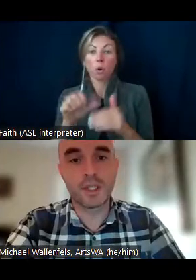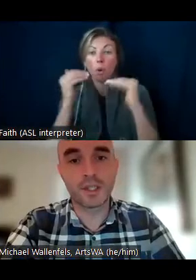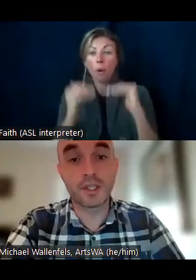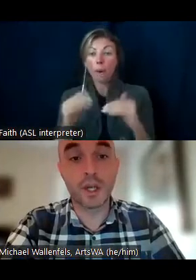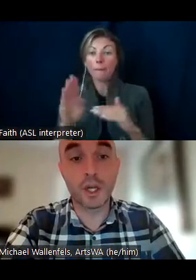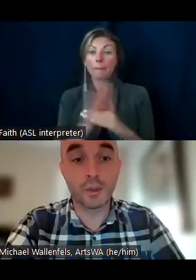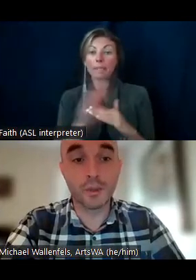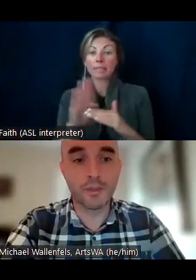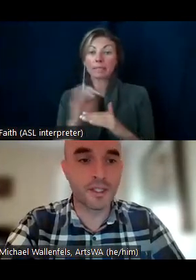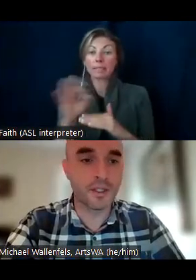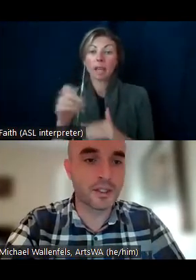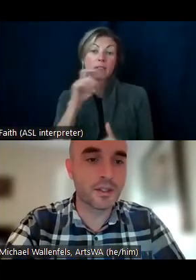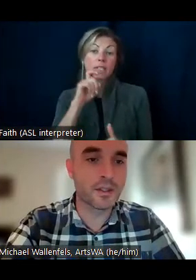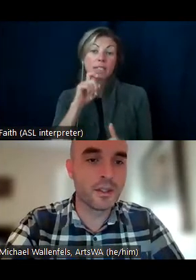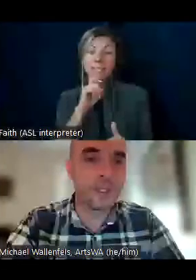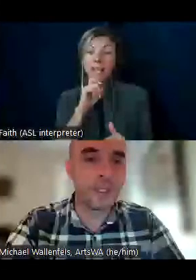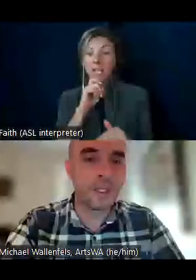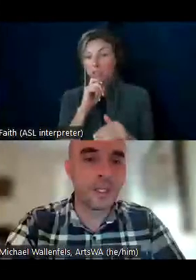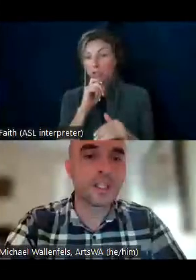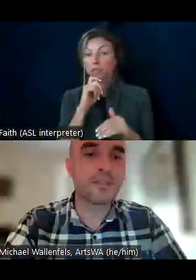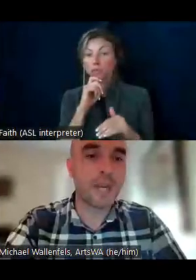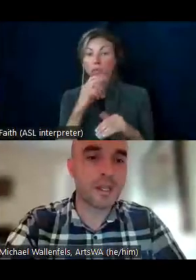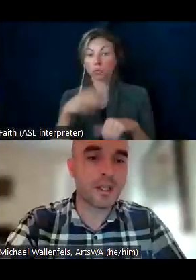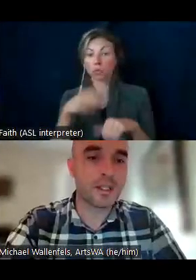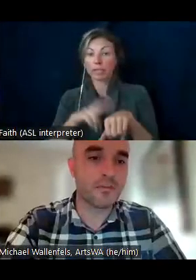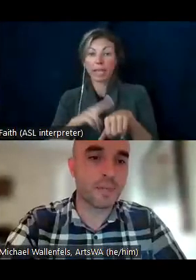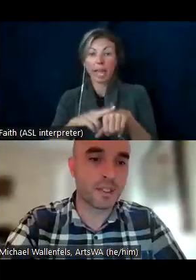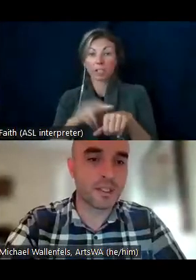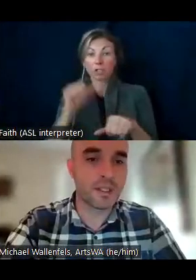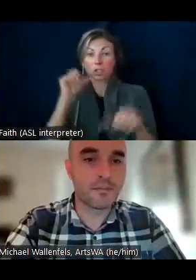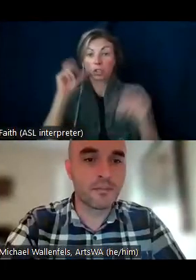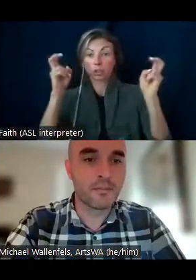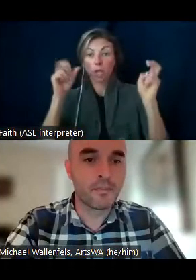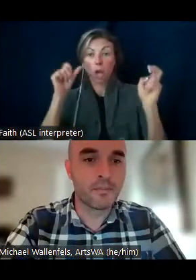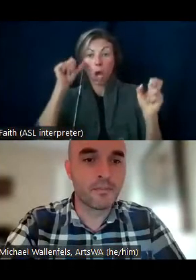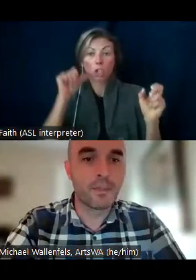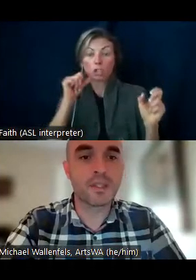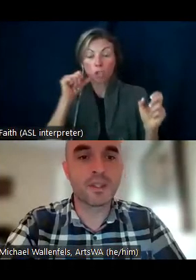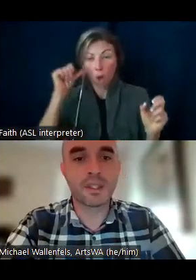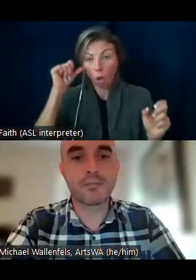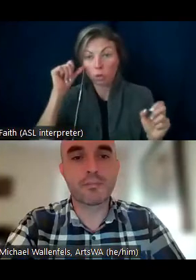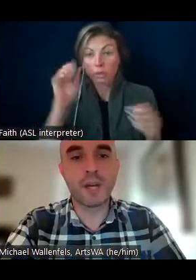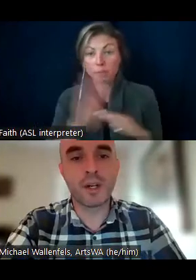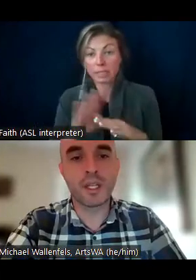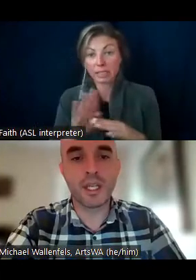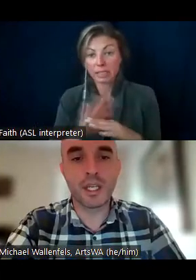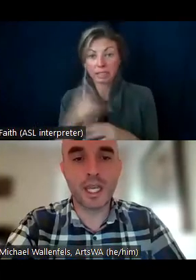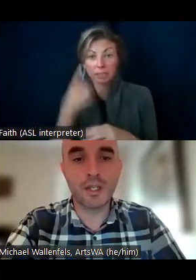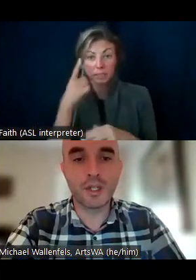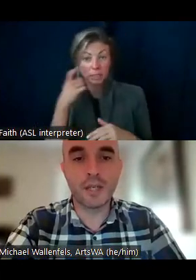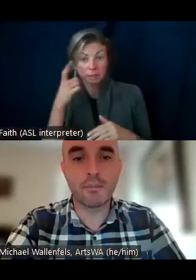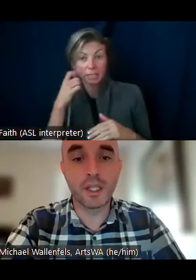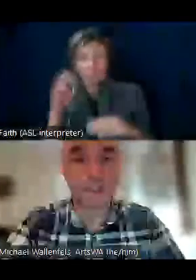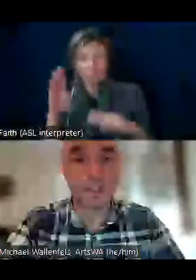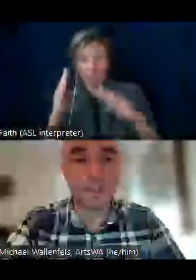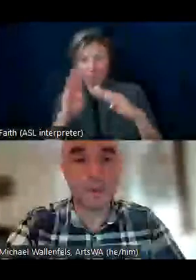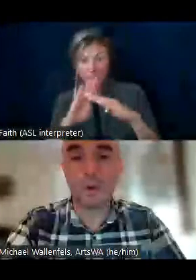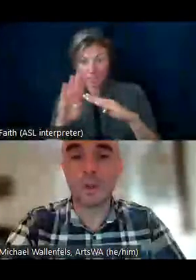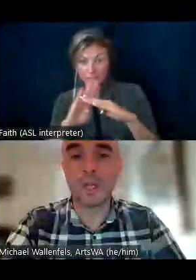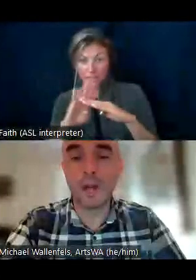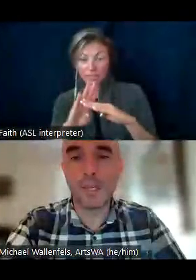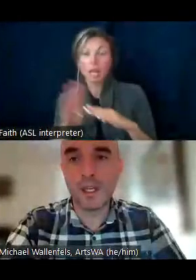그 다음에 성적인 성격을 띈 사업체, 성인용 사업체죠. 그 다음에 투기형 사업체, 그